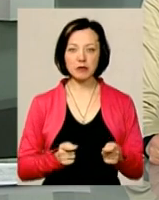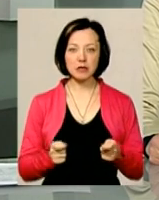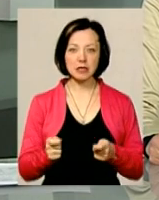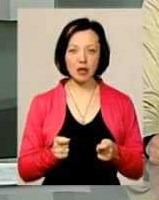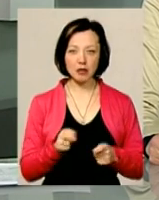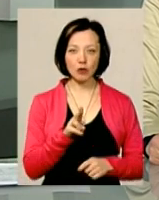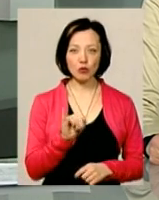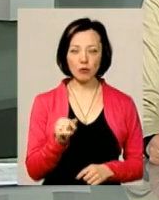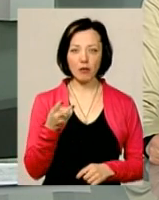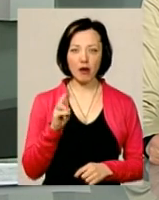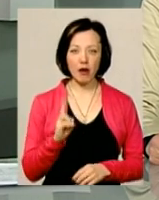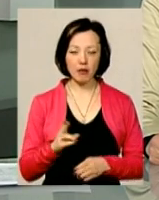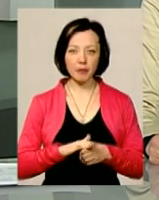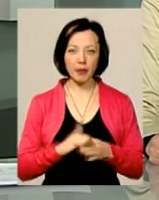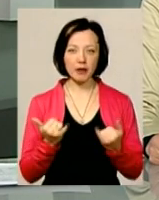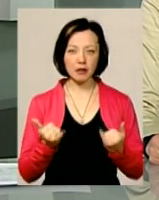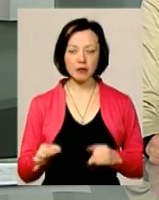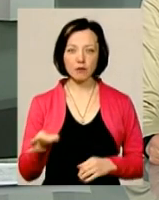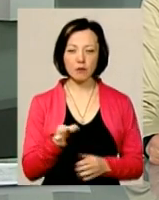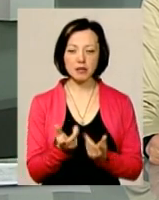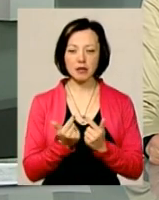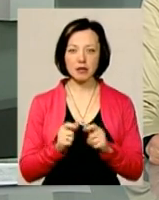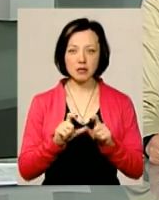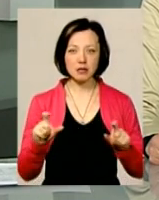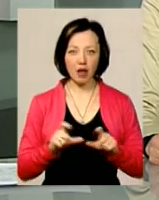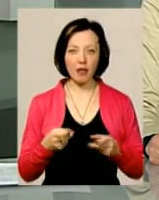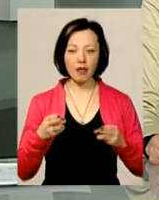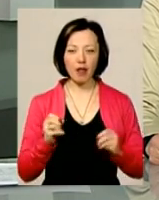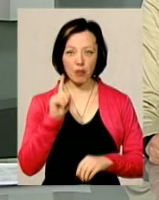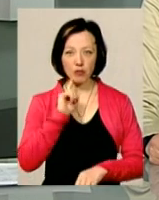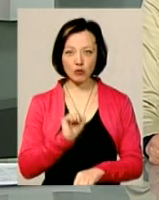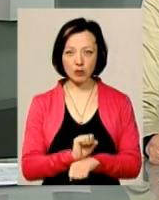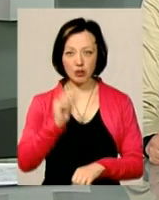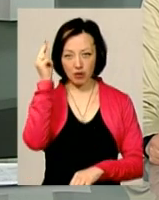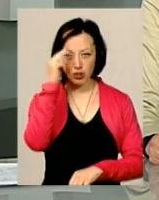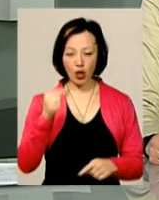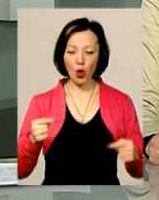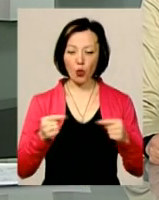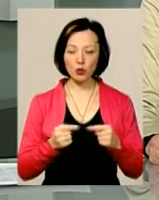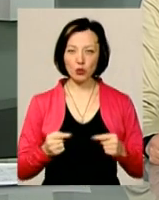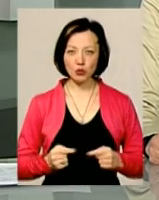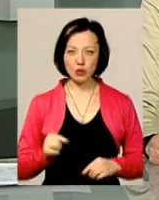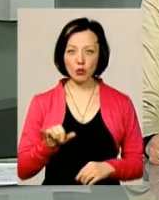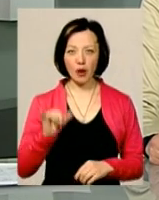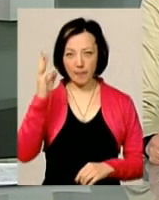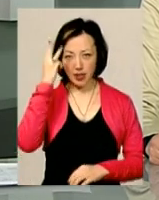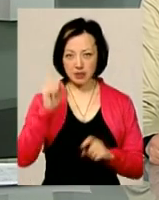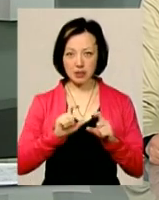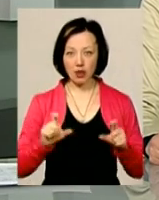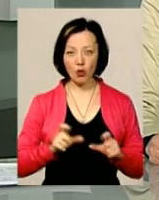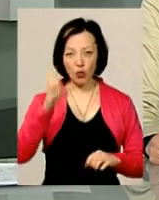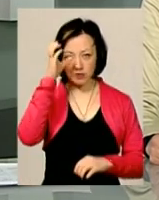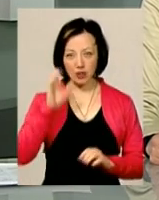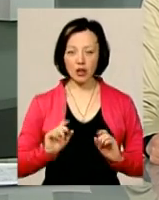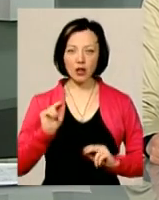облдержадміністрації Тетяна Дупляк, наразі на Хмельниччині кількість закладів, де буде призупинено навчання, уточнюється. У хмельницьких закладах освіти